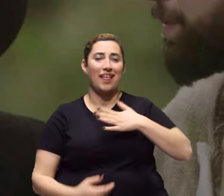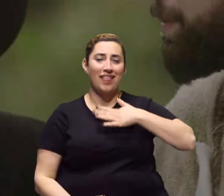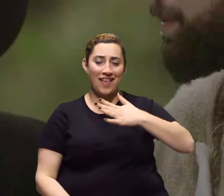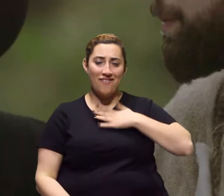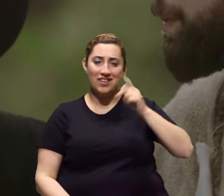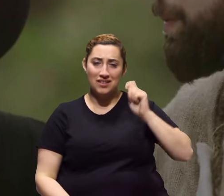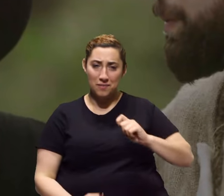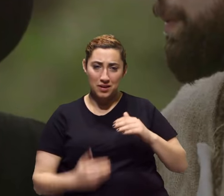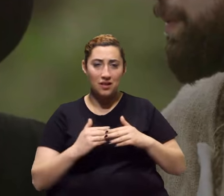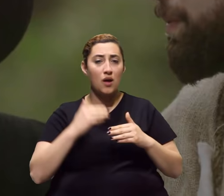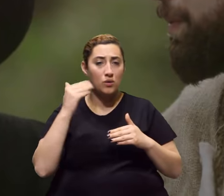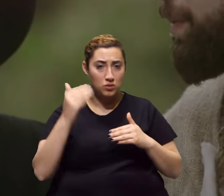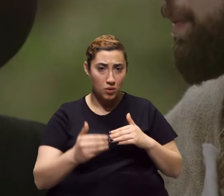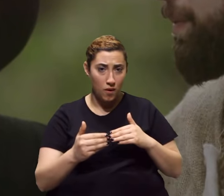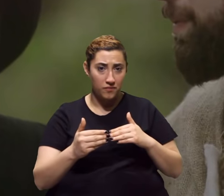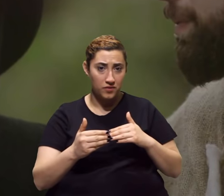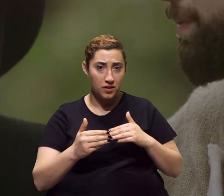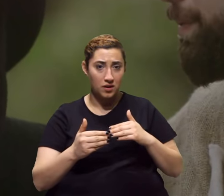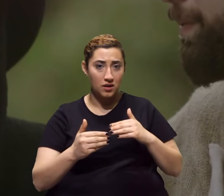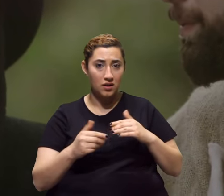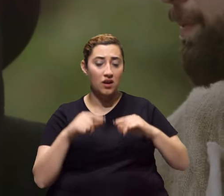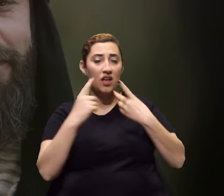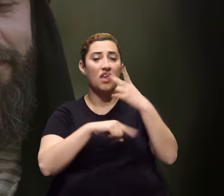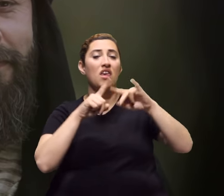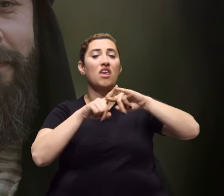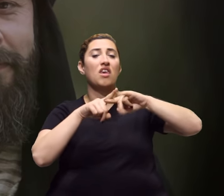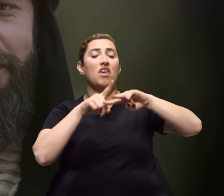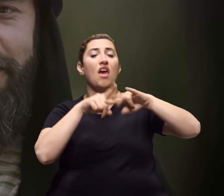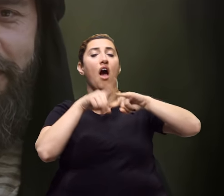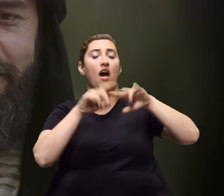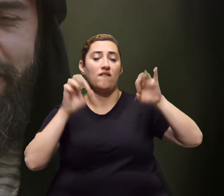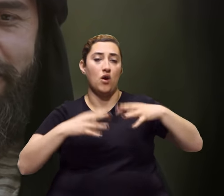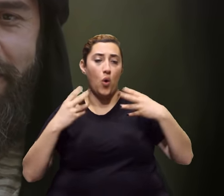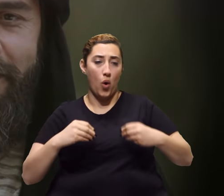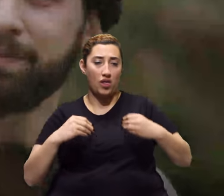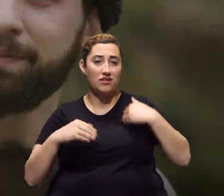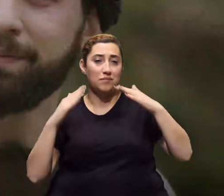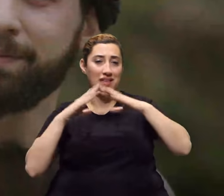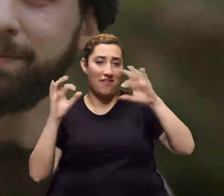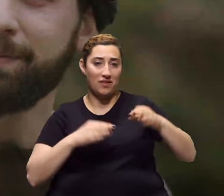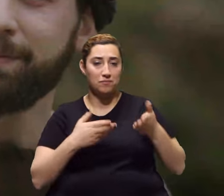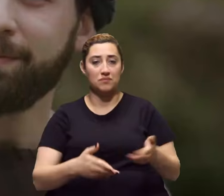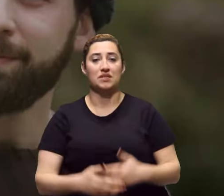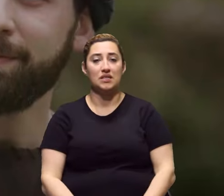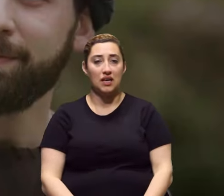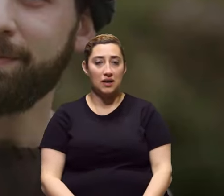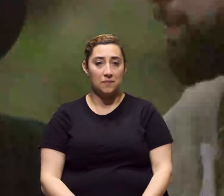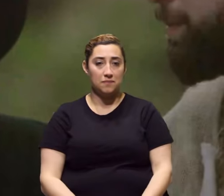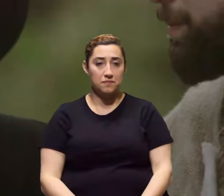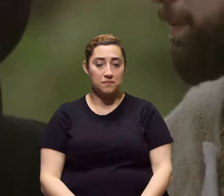alıp veren de yaha varmışız. Ocağımıza.